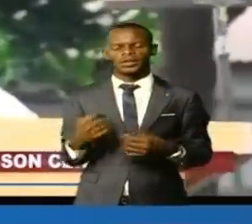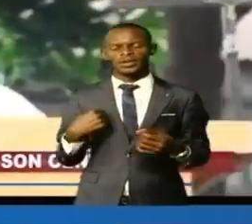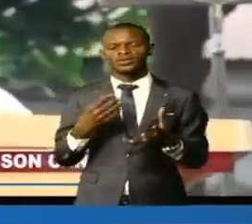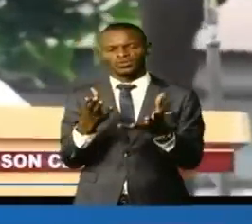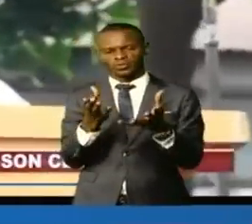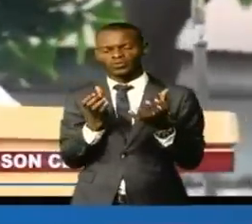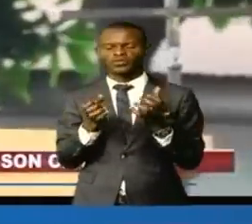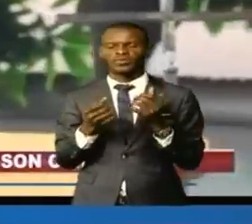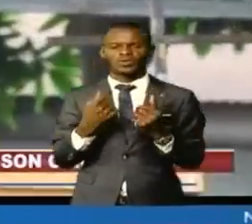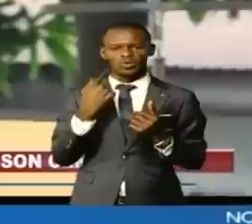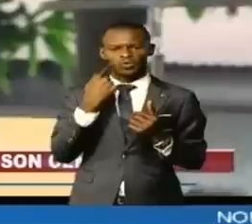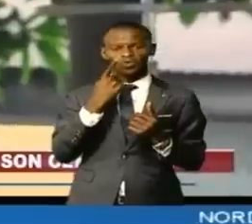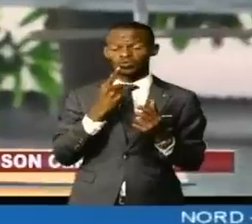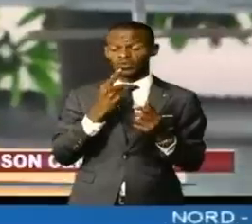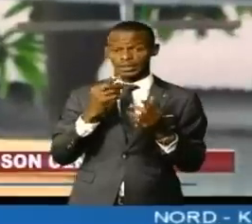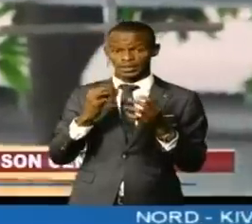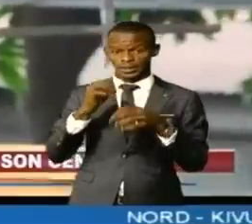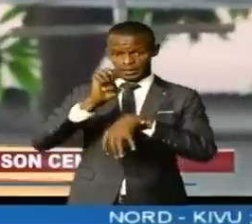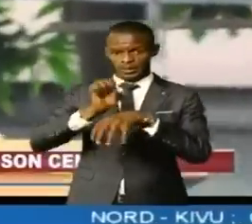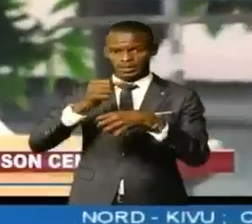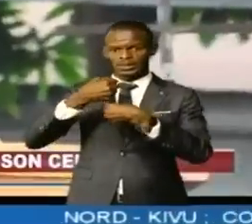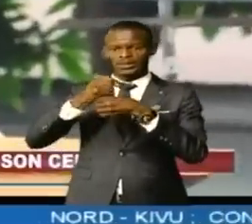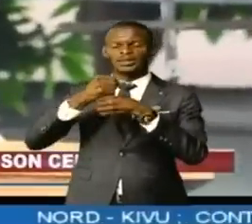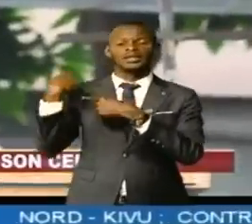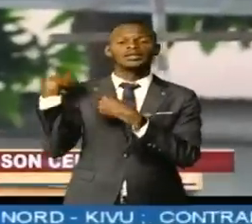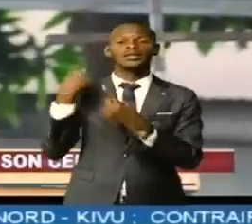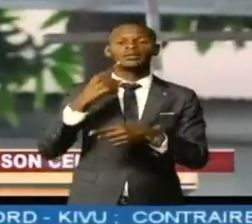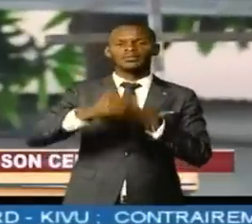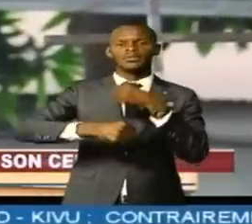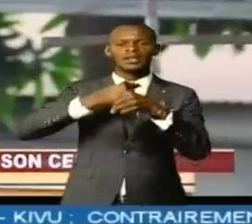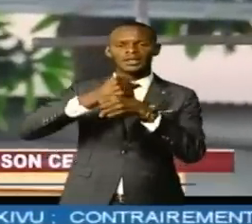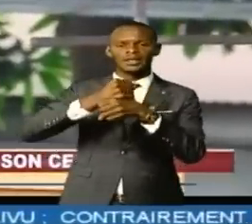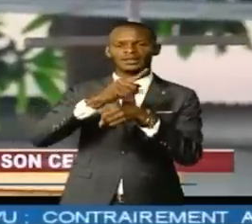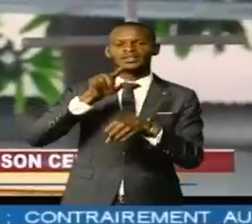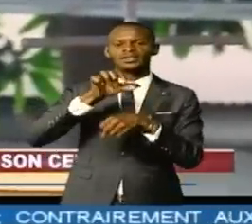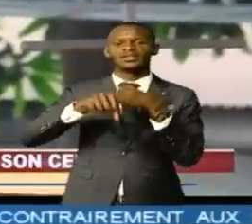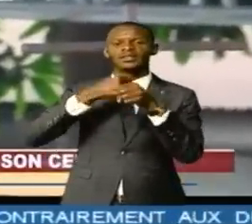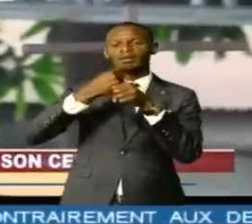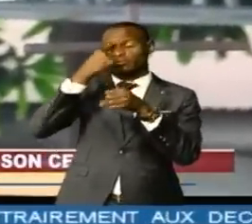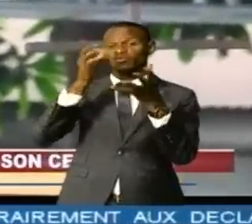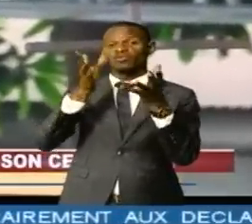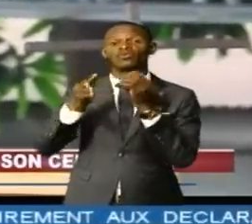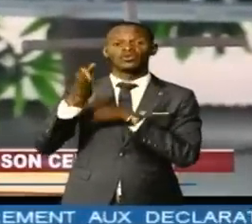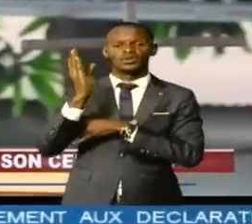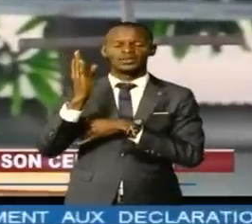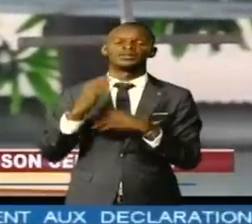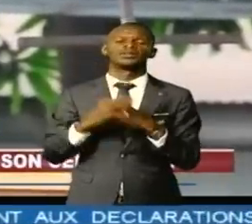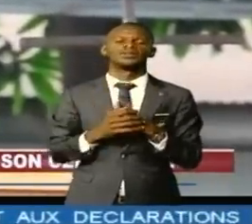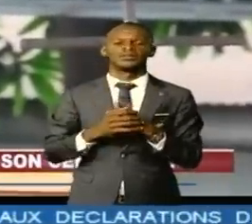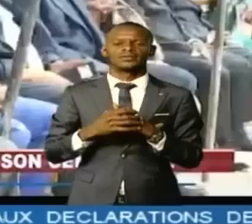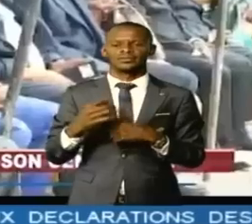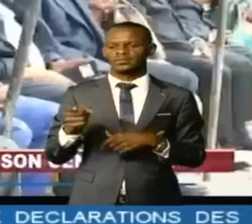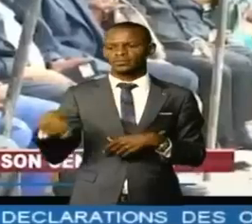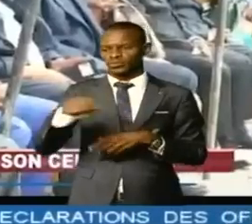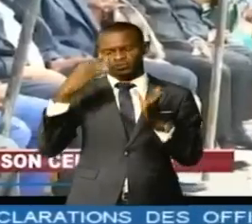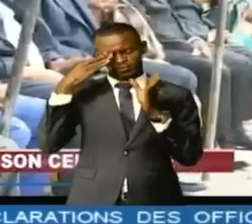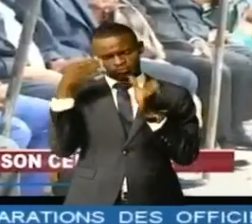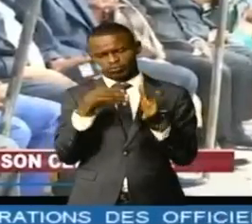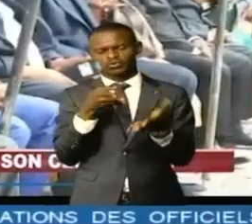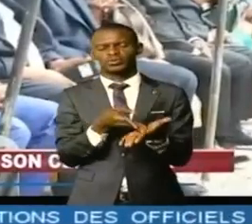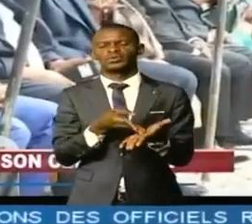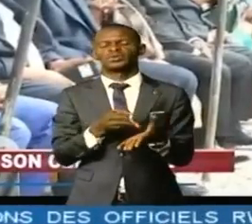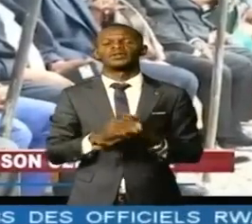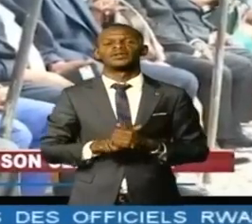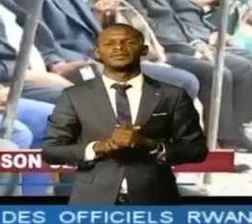ya nzambi, dibundu ya kimfuka, dans sa vie, ça y a un peu centre. Monseigneur José